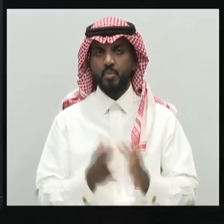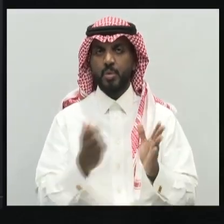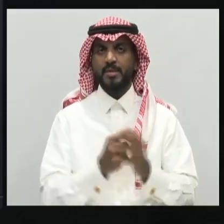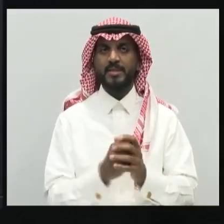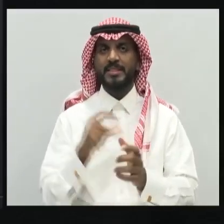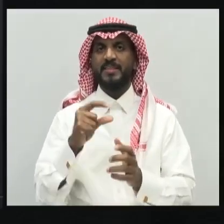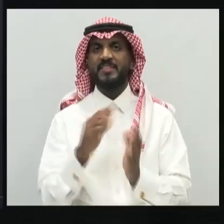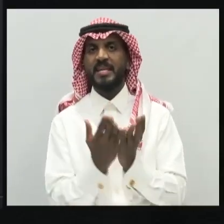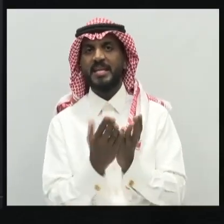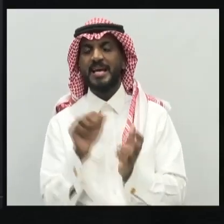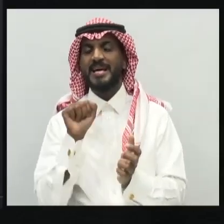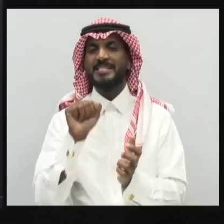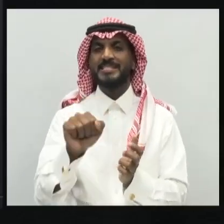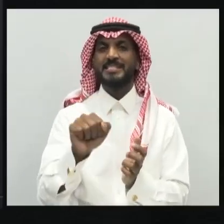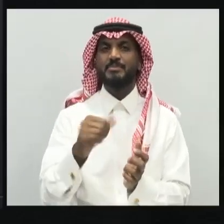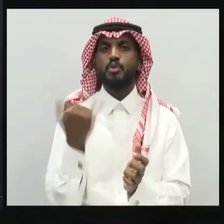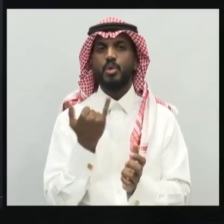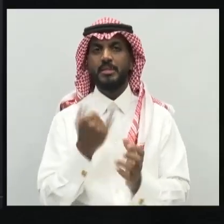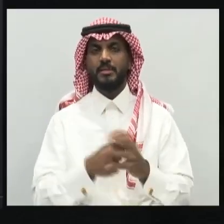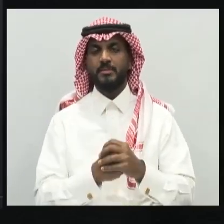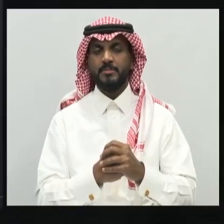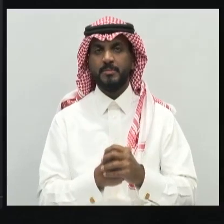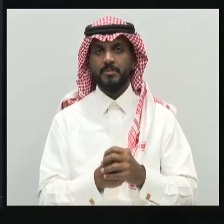الدفتر الخاص بماده لغتي